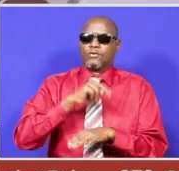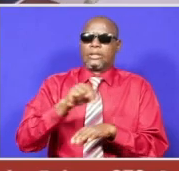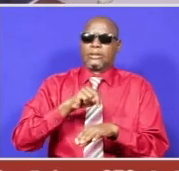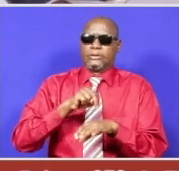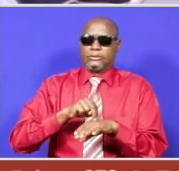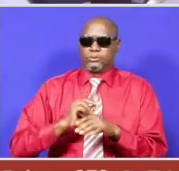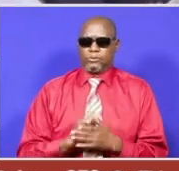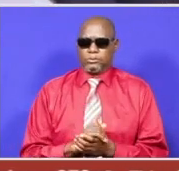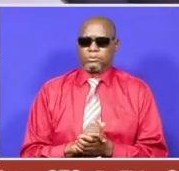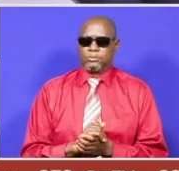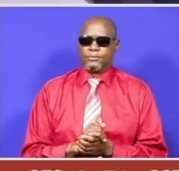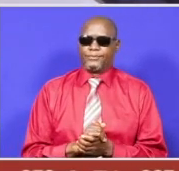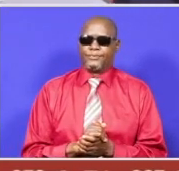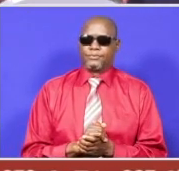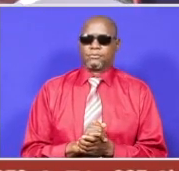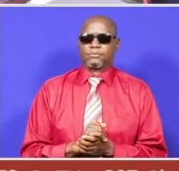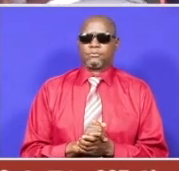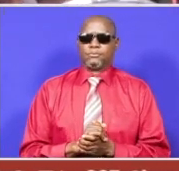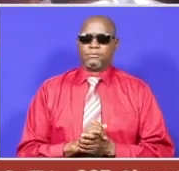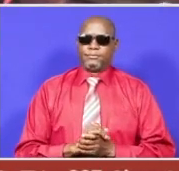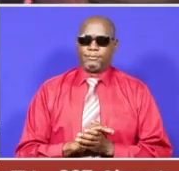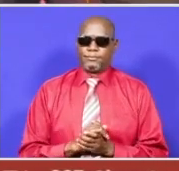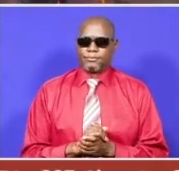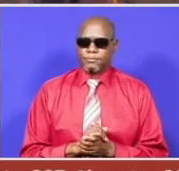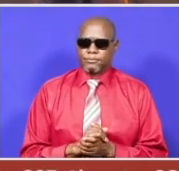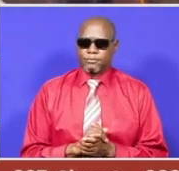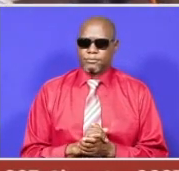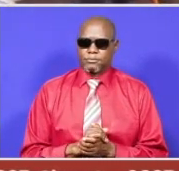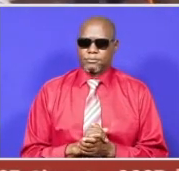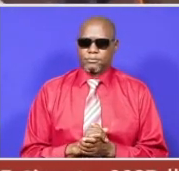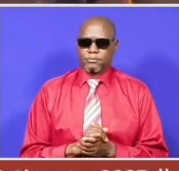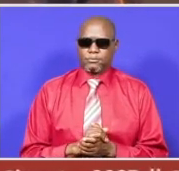Nikiripotia Dira, mie ni Grace Ahati. We've made several arrests